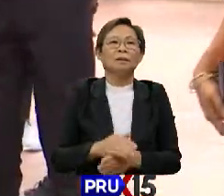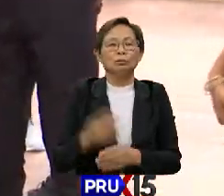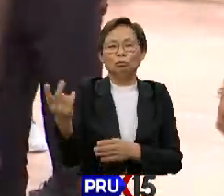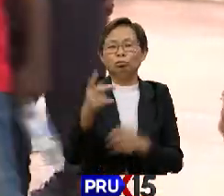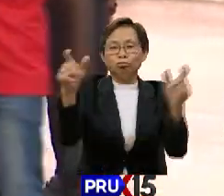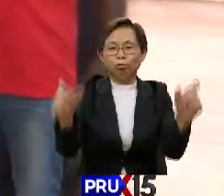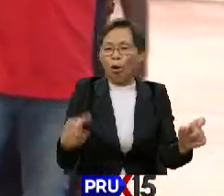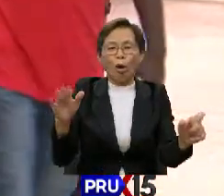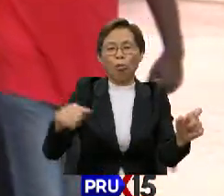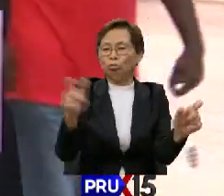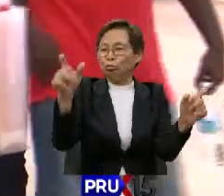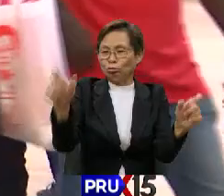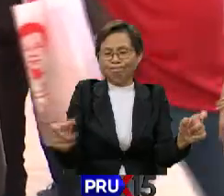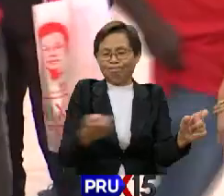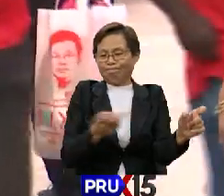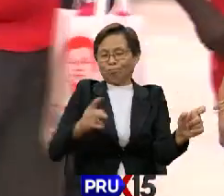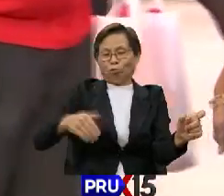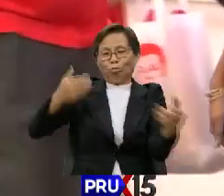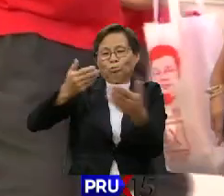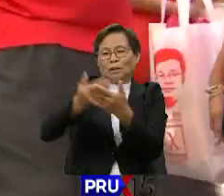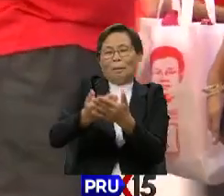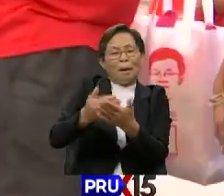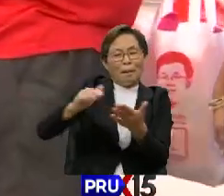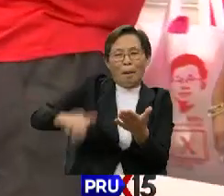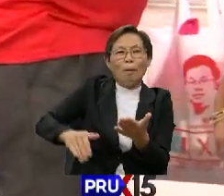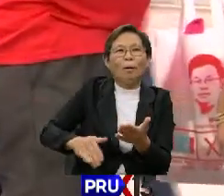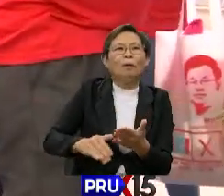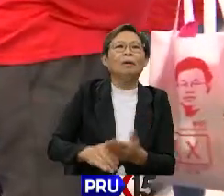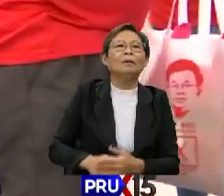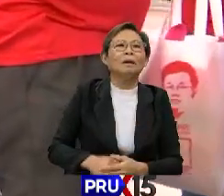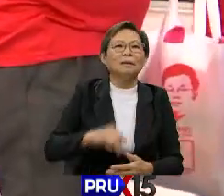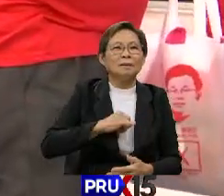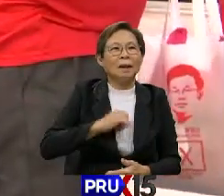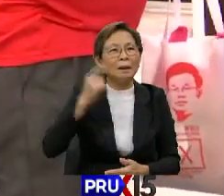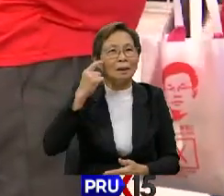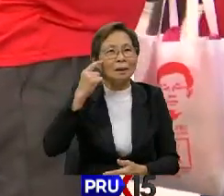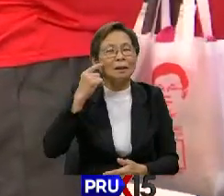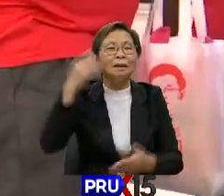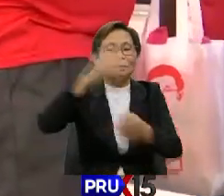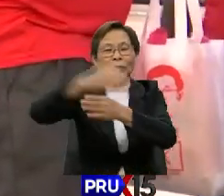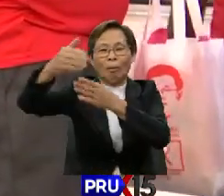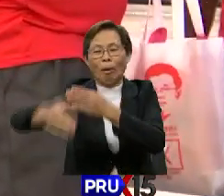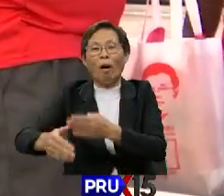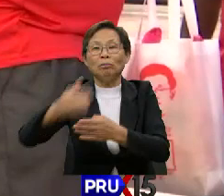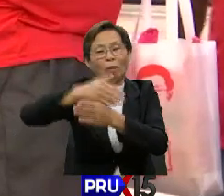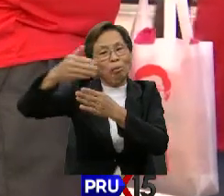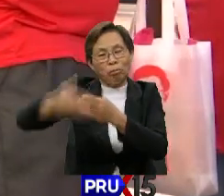calon belum lagi sampai di kawasan ini, di pekarangan Dewan ini. Jadi saya kira setakat itu